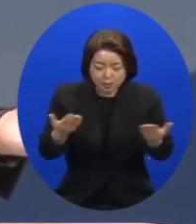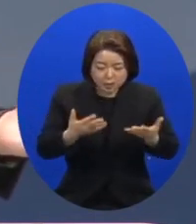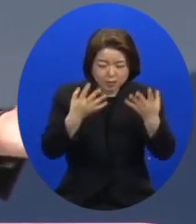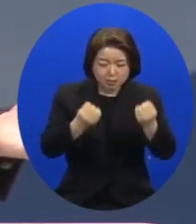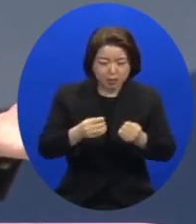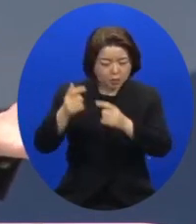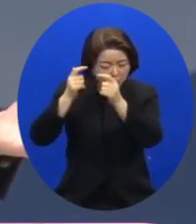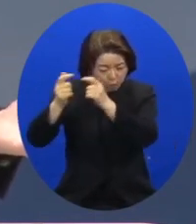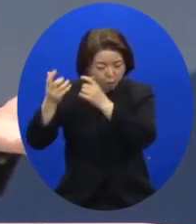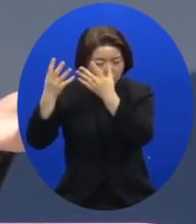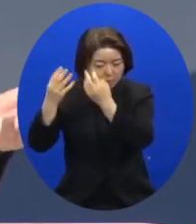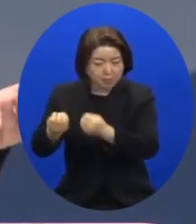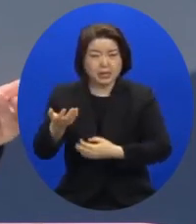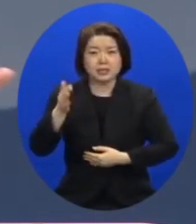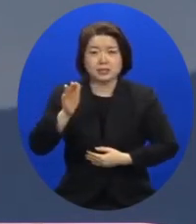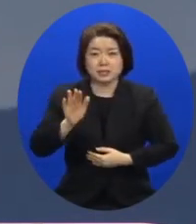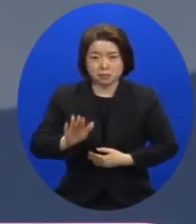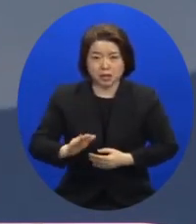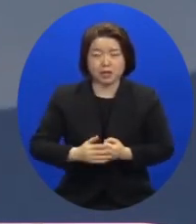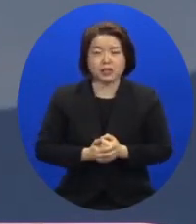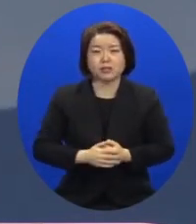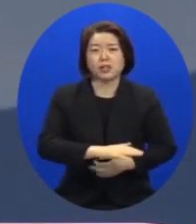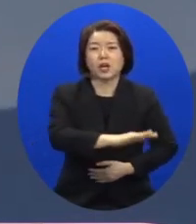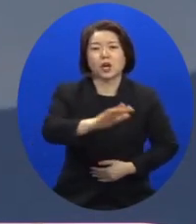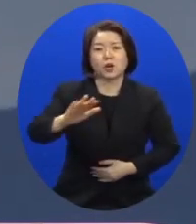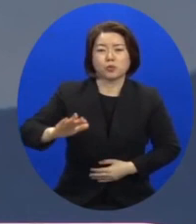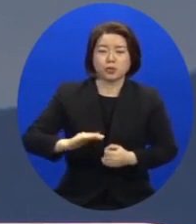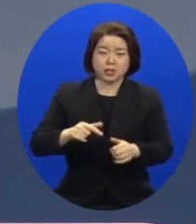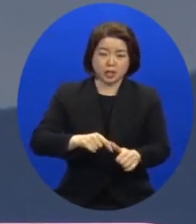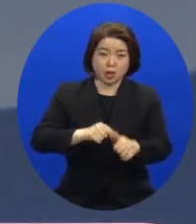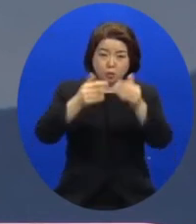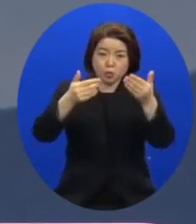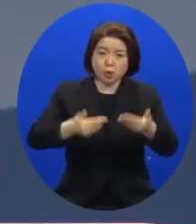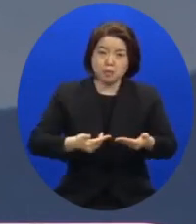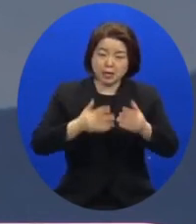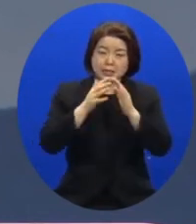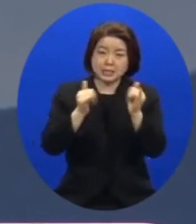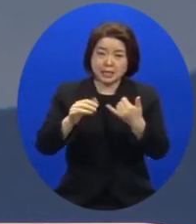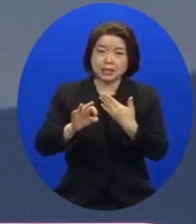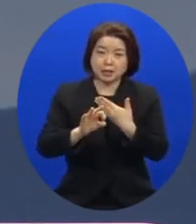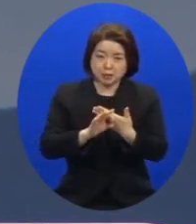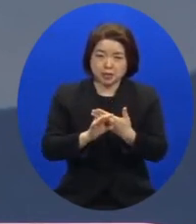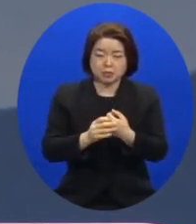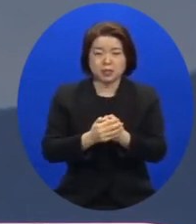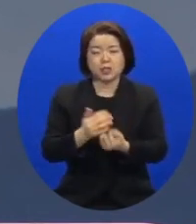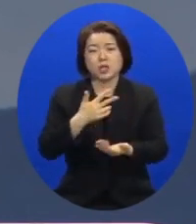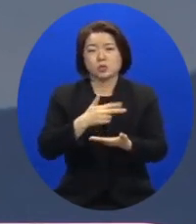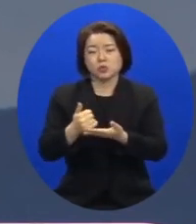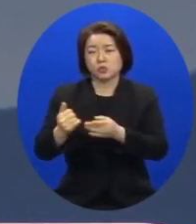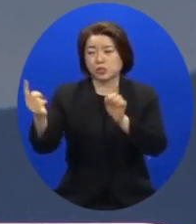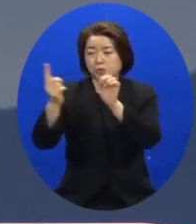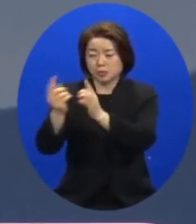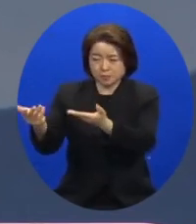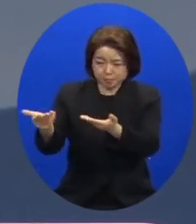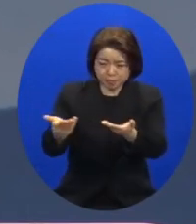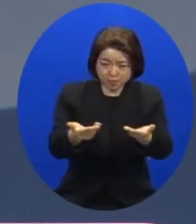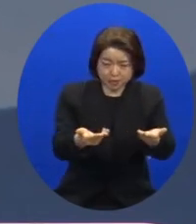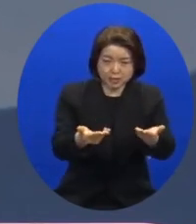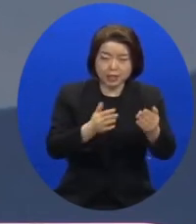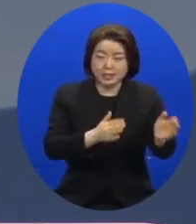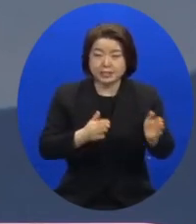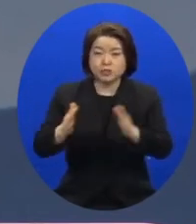많지만 우리가 구원받은 성도라면 주님을 맞이할 준비를 하고